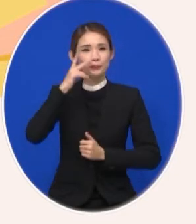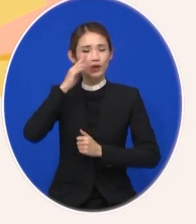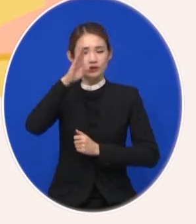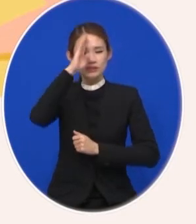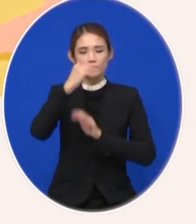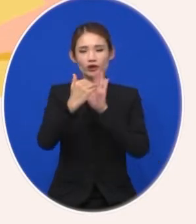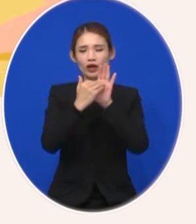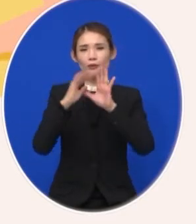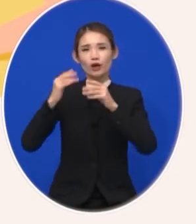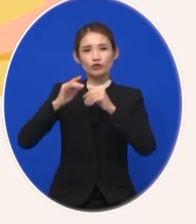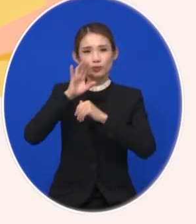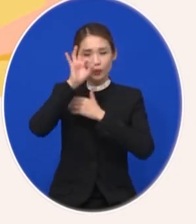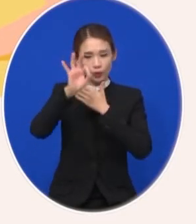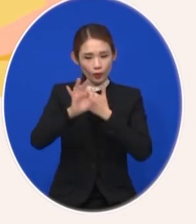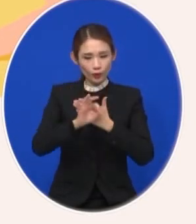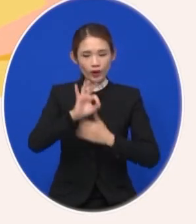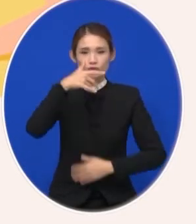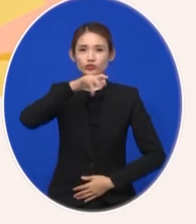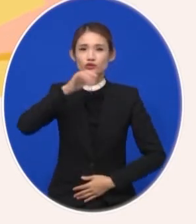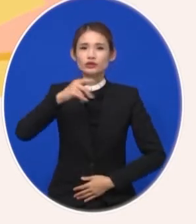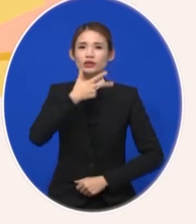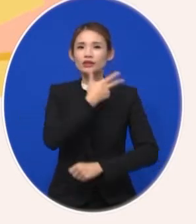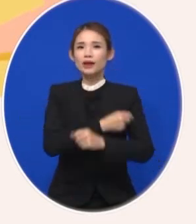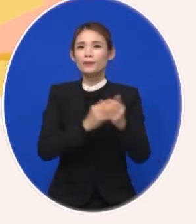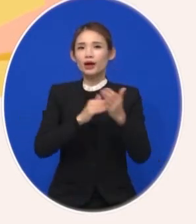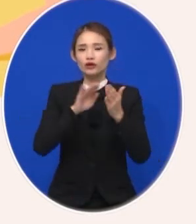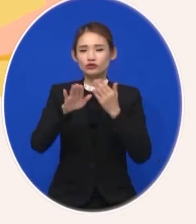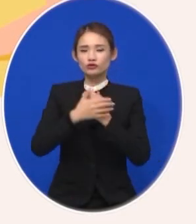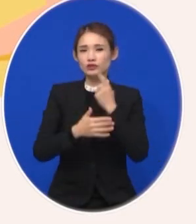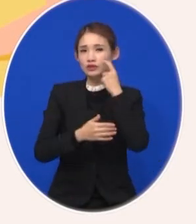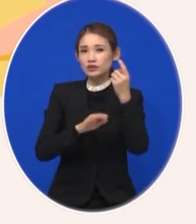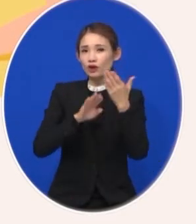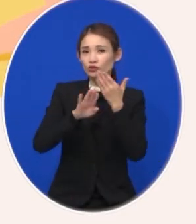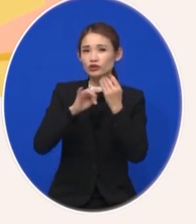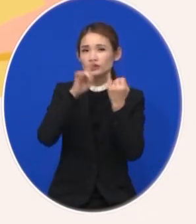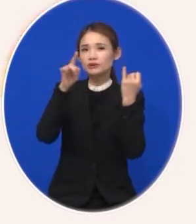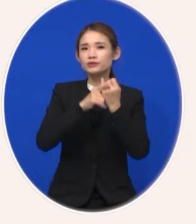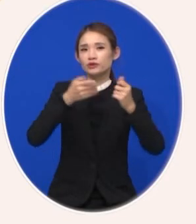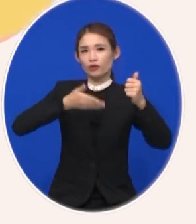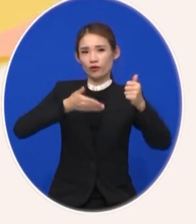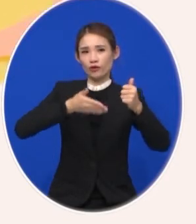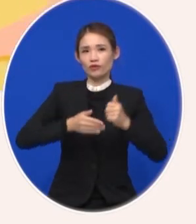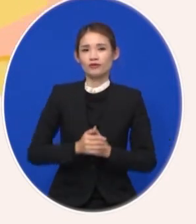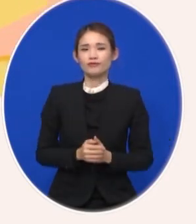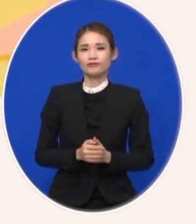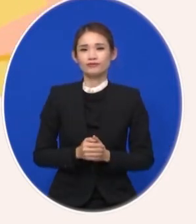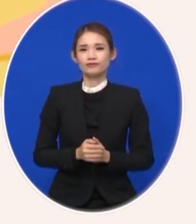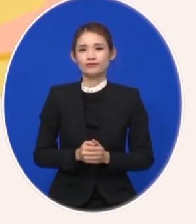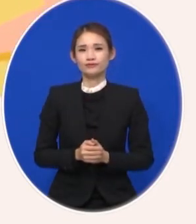질병예방국에 따르면 풍진 예방 접종 후 1개월 이후에 임신을 권하고 있습니다.